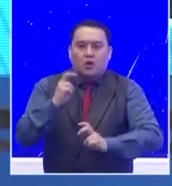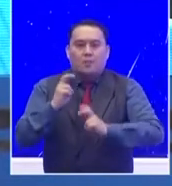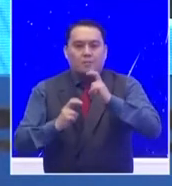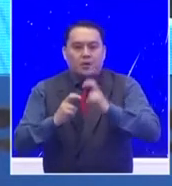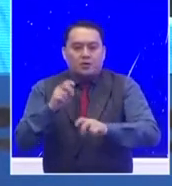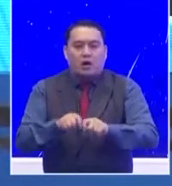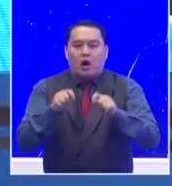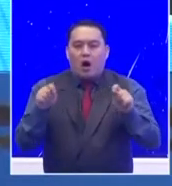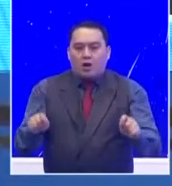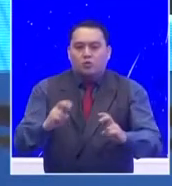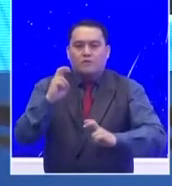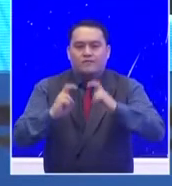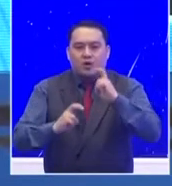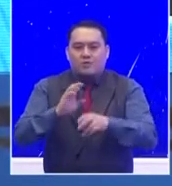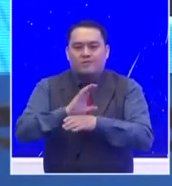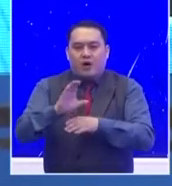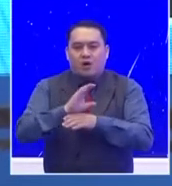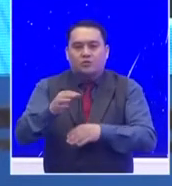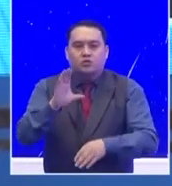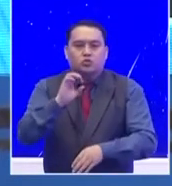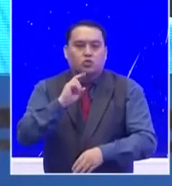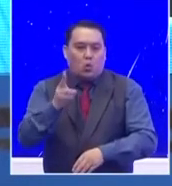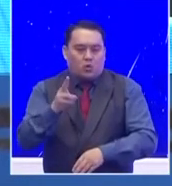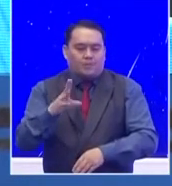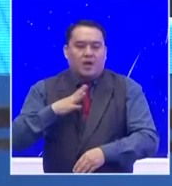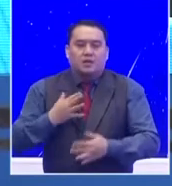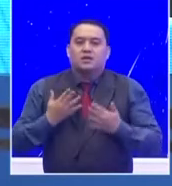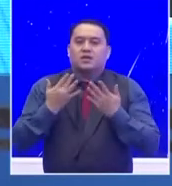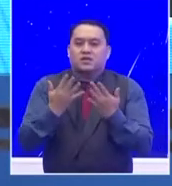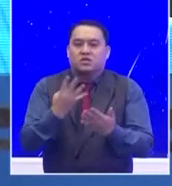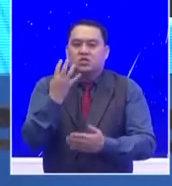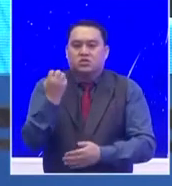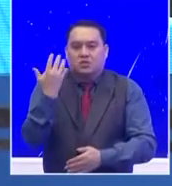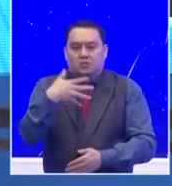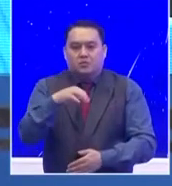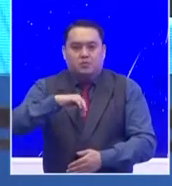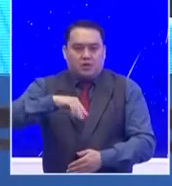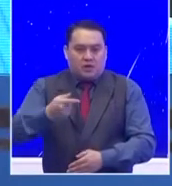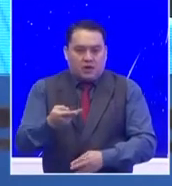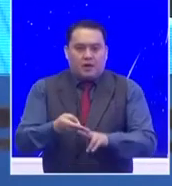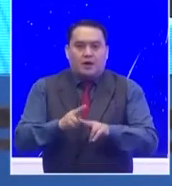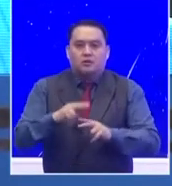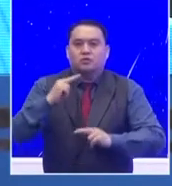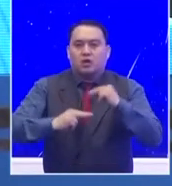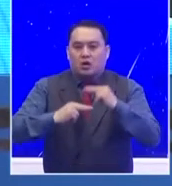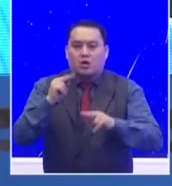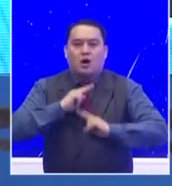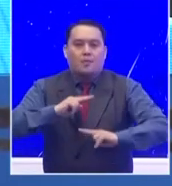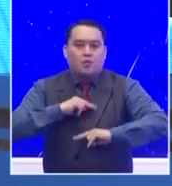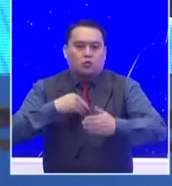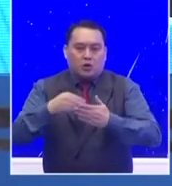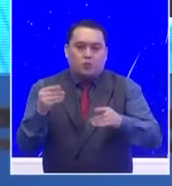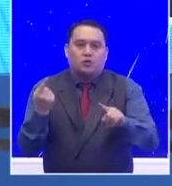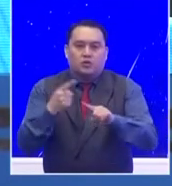намерено открыть завод по выпуску яблочного сока. Для этого требуется 450 миллионов тенге. Строительные работы и закуп